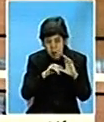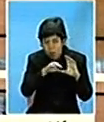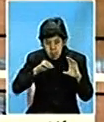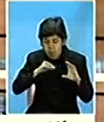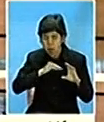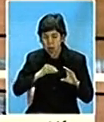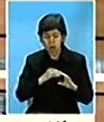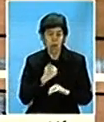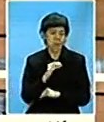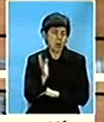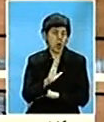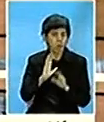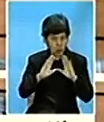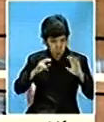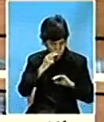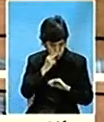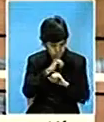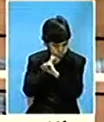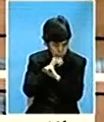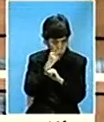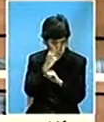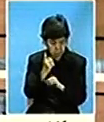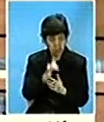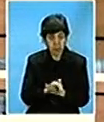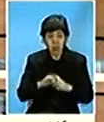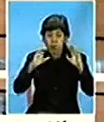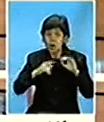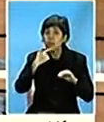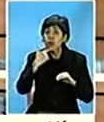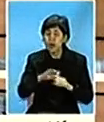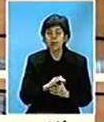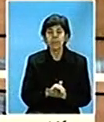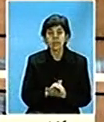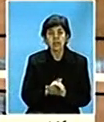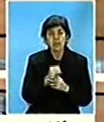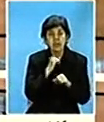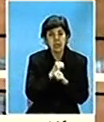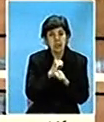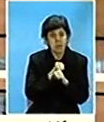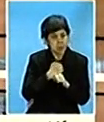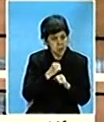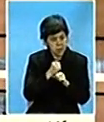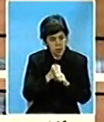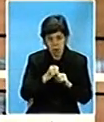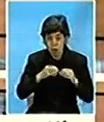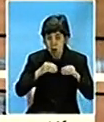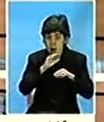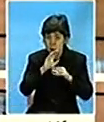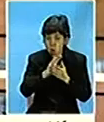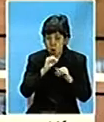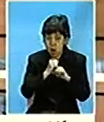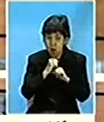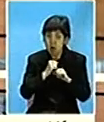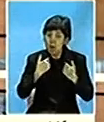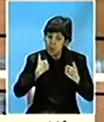งนี้ต้องฝากรัฐบาลถึงรัฐบาลพูดชี้นโยบายแล้วคงไม่จบครับตกลงสื่อระดับล่างให้ได้องค์คาพยพรัฐบาลที่